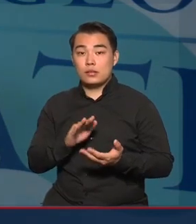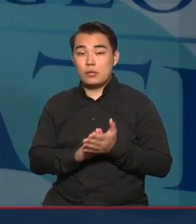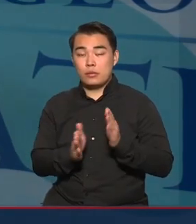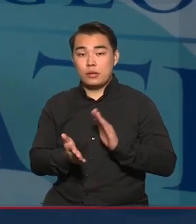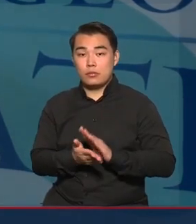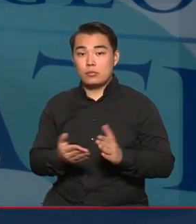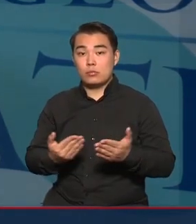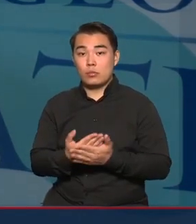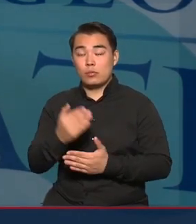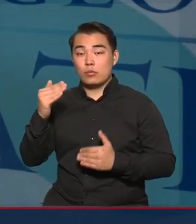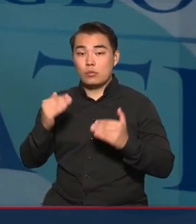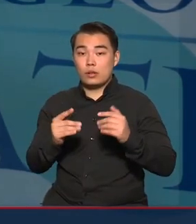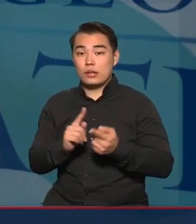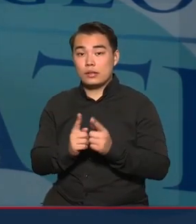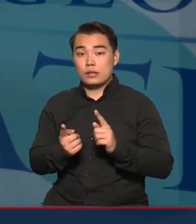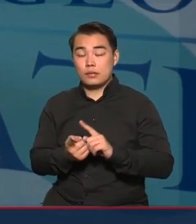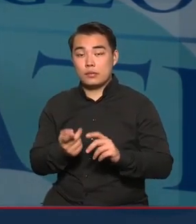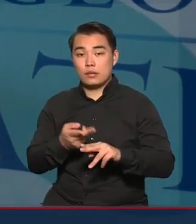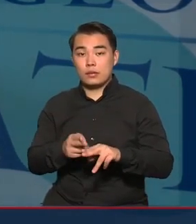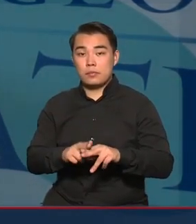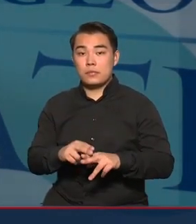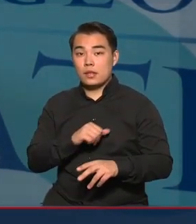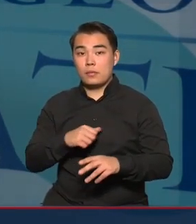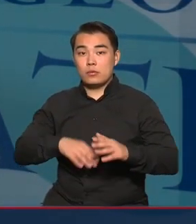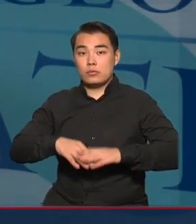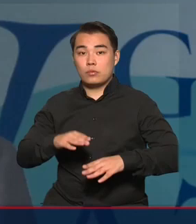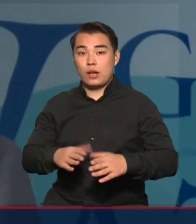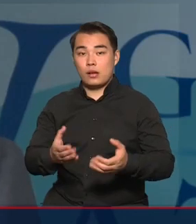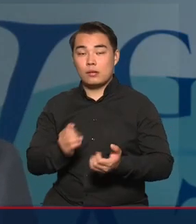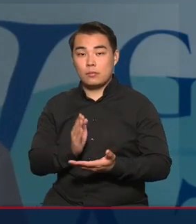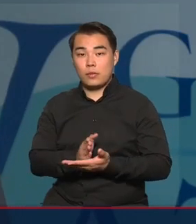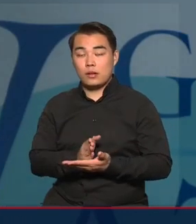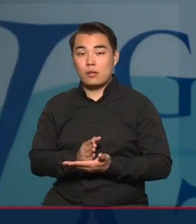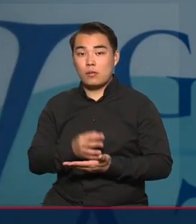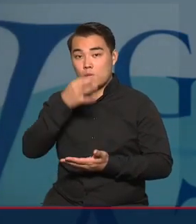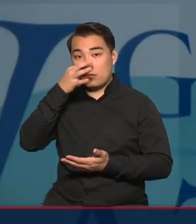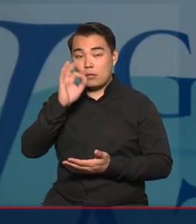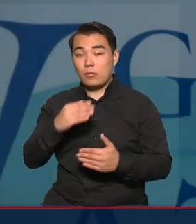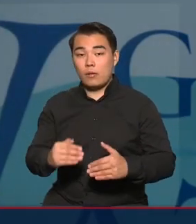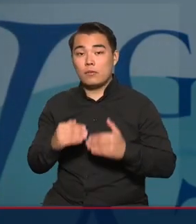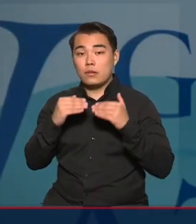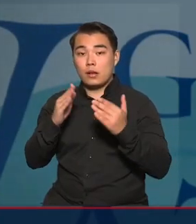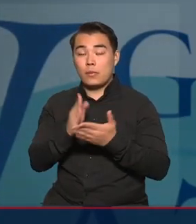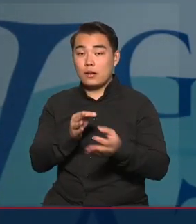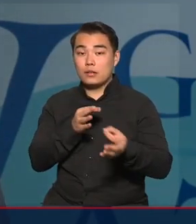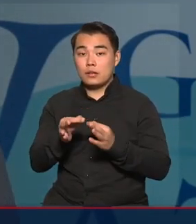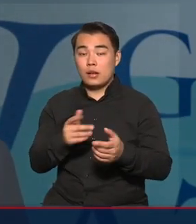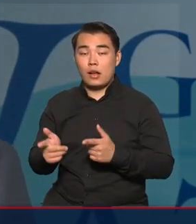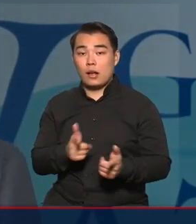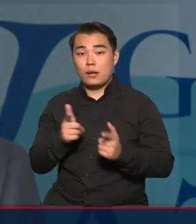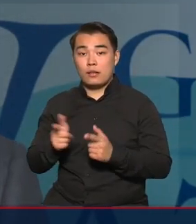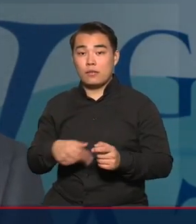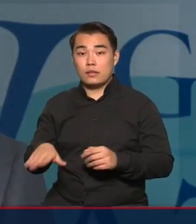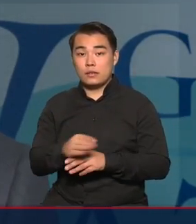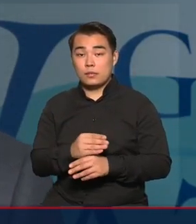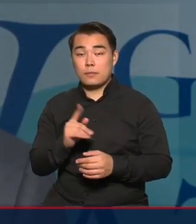жаңа деңгейге көтеру мәселені біз қолға алып атырмыз қазір. Дәрежесі жоғары переговорщиктарды